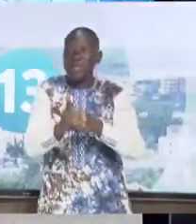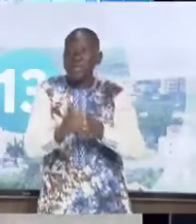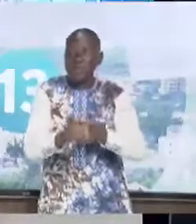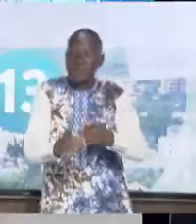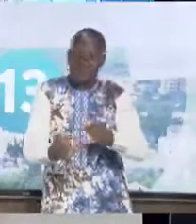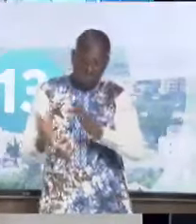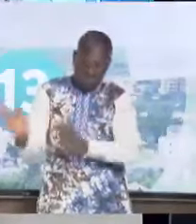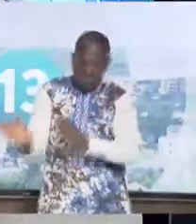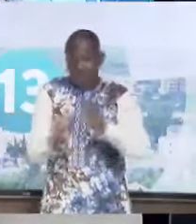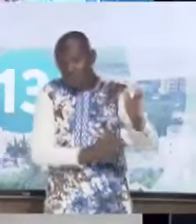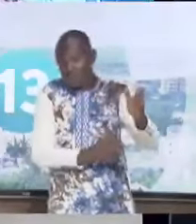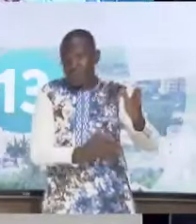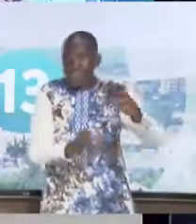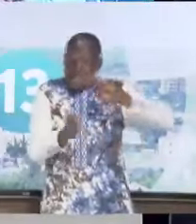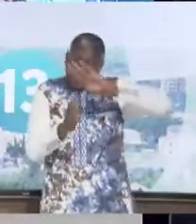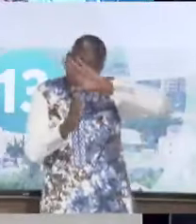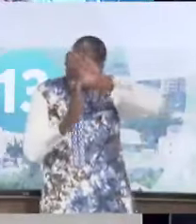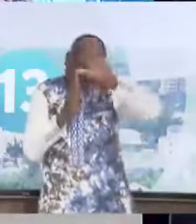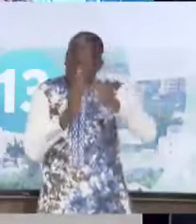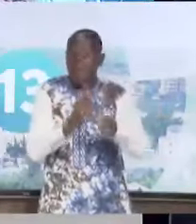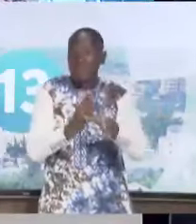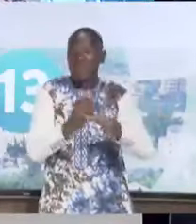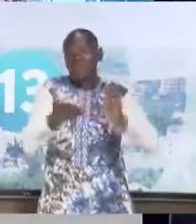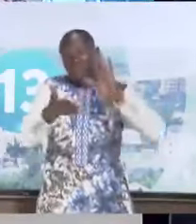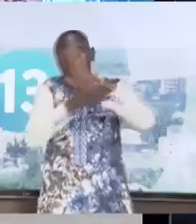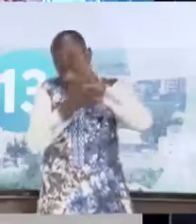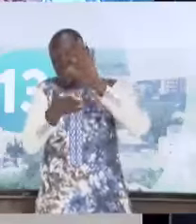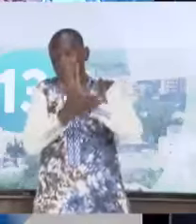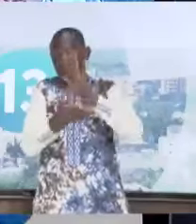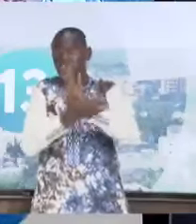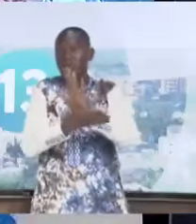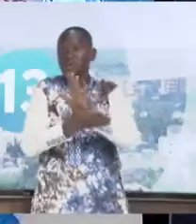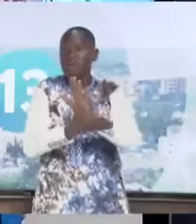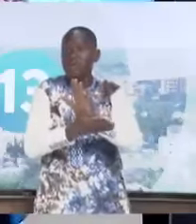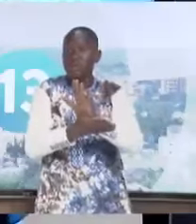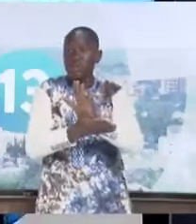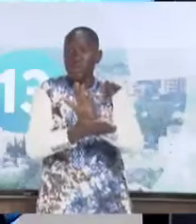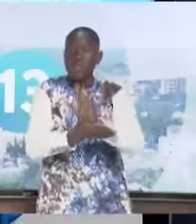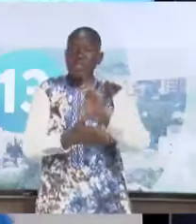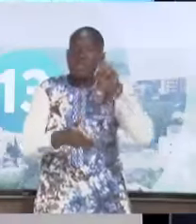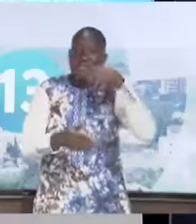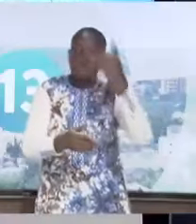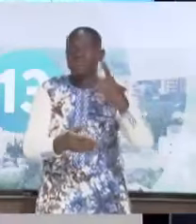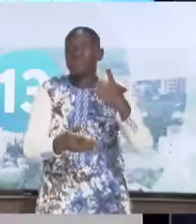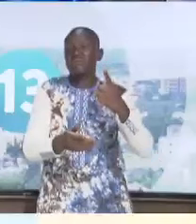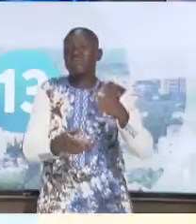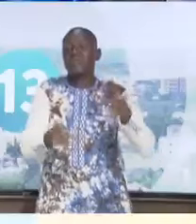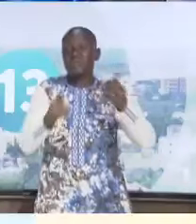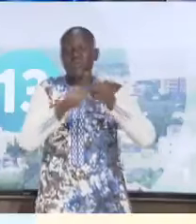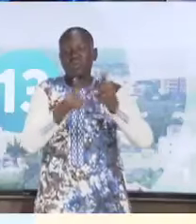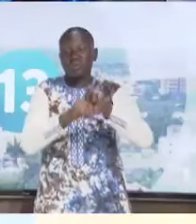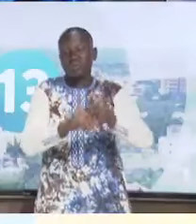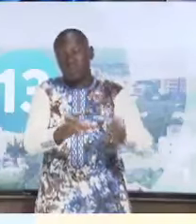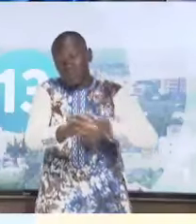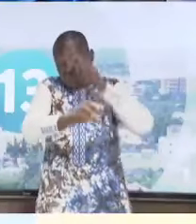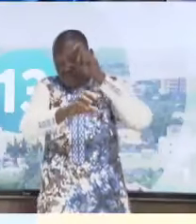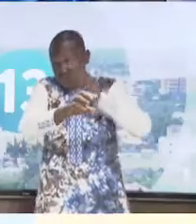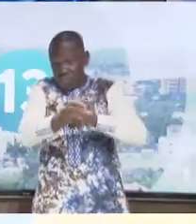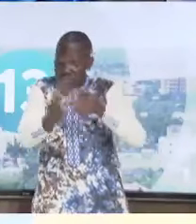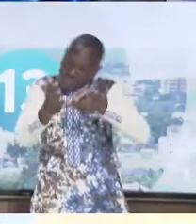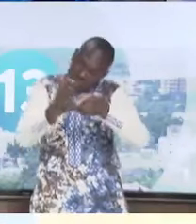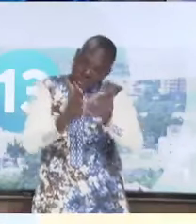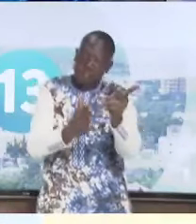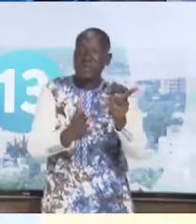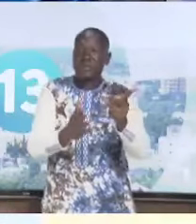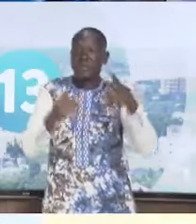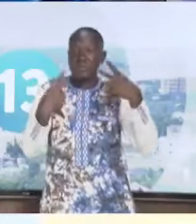dates limites de nos factures. Et il y a un certain nombre de factures qui ont une même date limite de paiement. Et nos clients donc nous